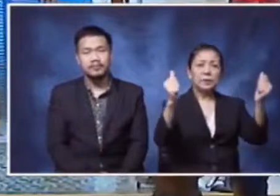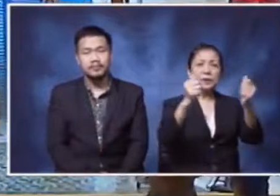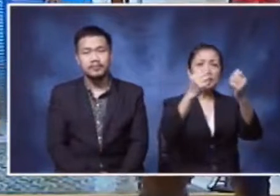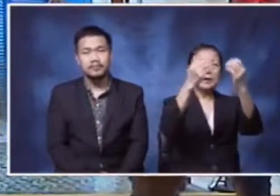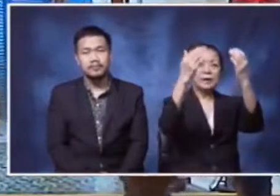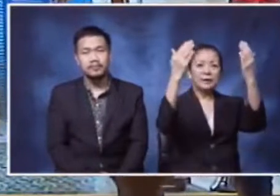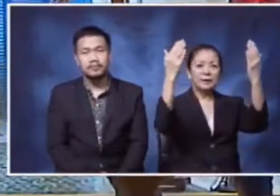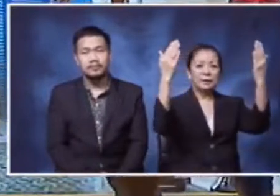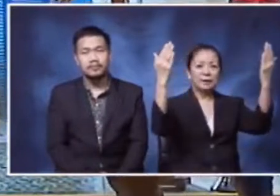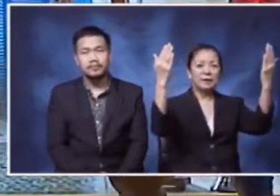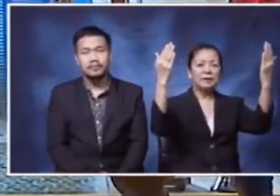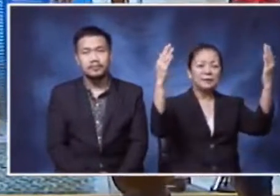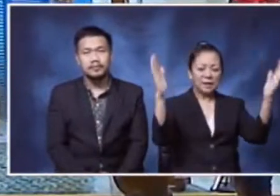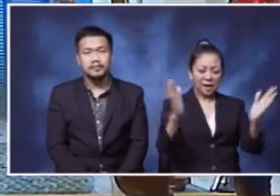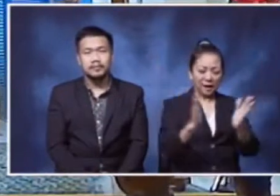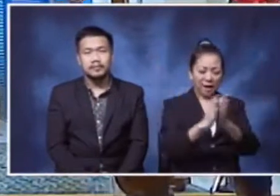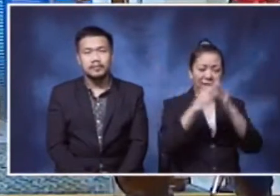Alleluia.